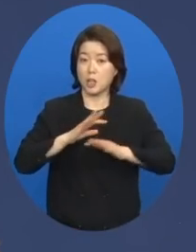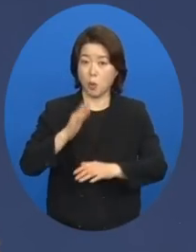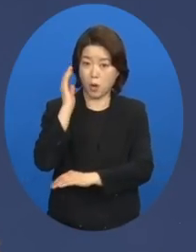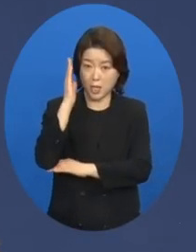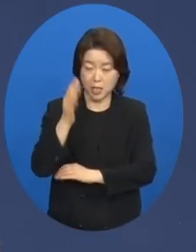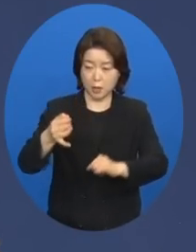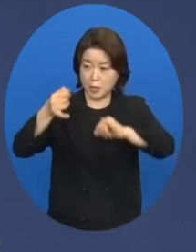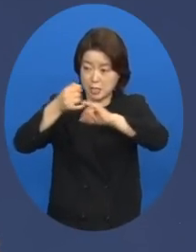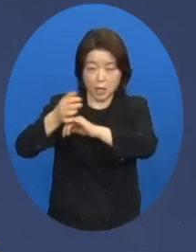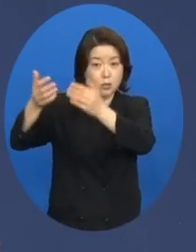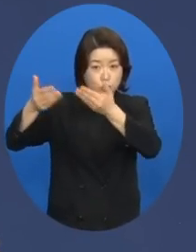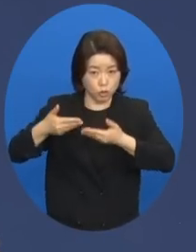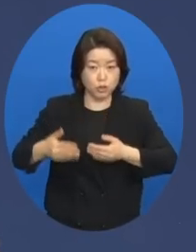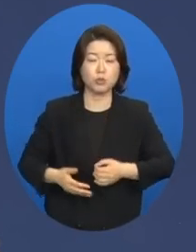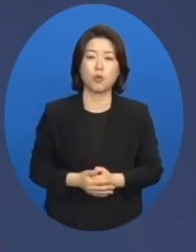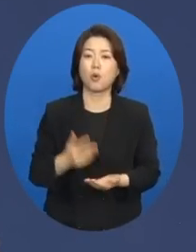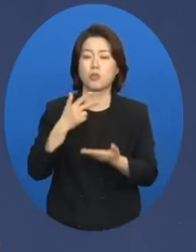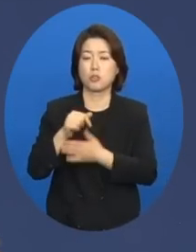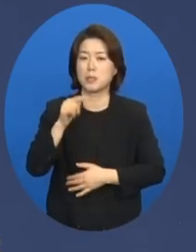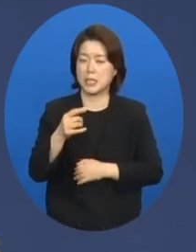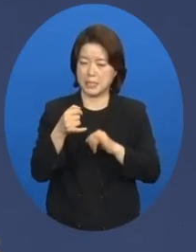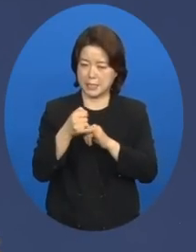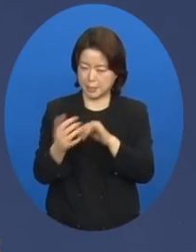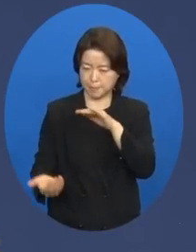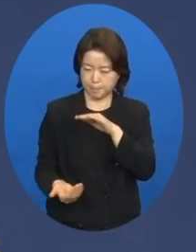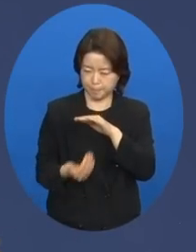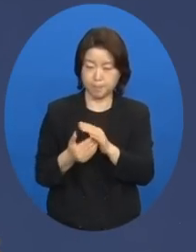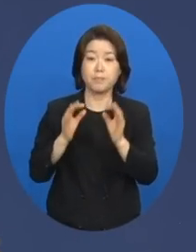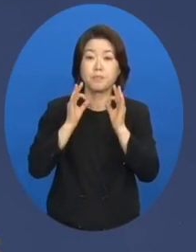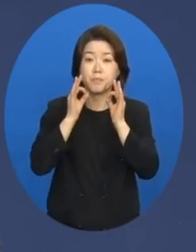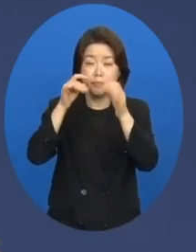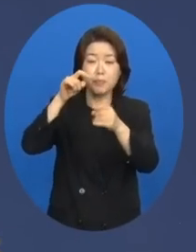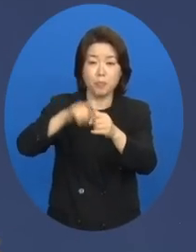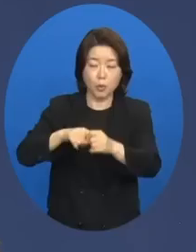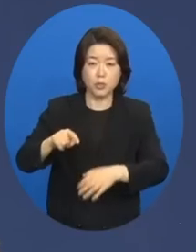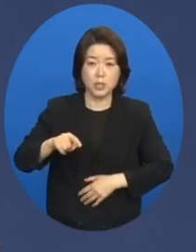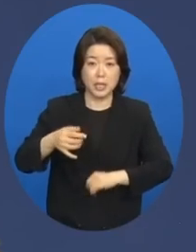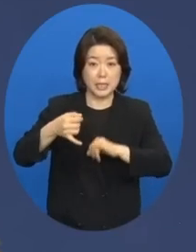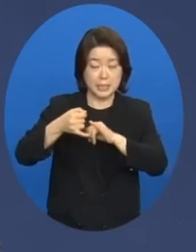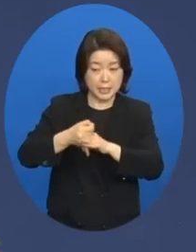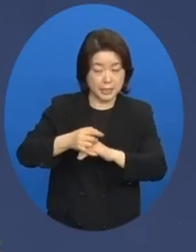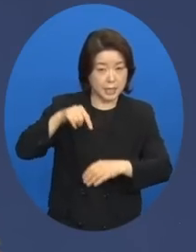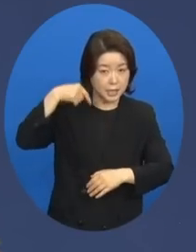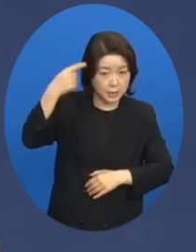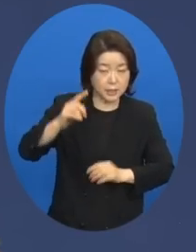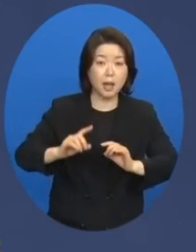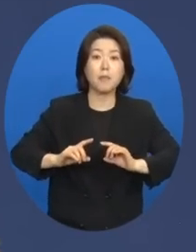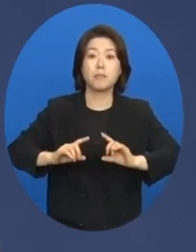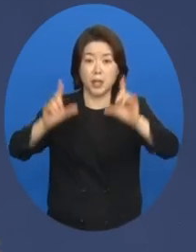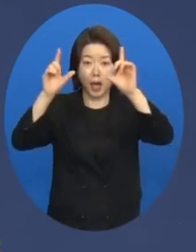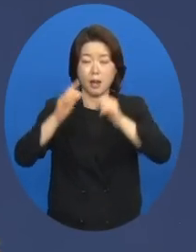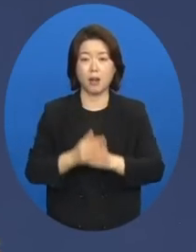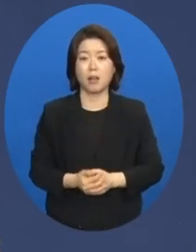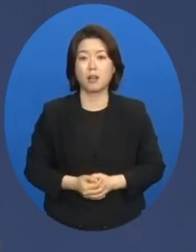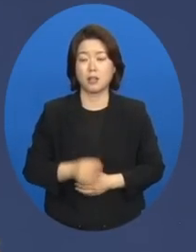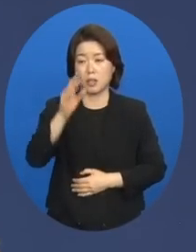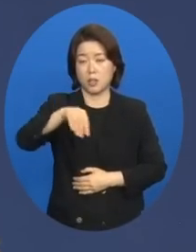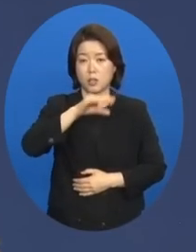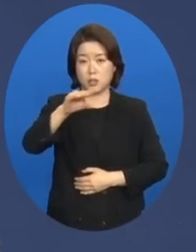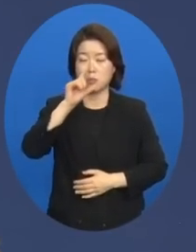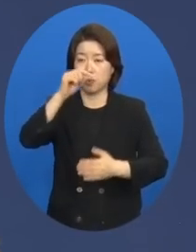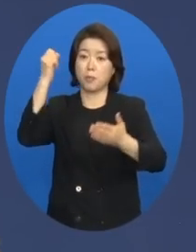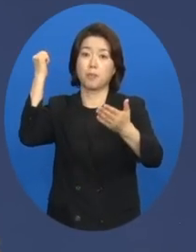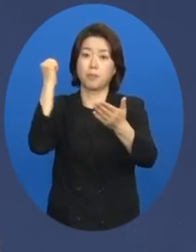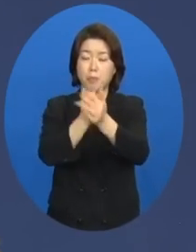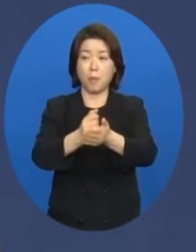얘기를 약속해 놓으시고 주님은 이 약속을 성취하시려고 바로 이 약속을 하신 바로 그 다음에 다음날 십자가에 못